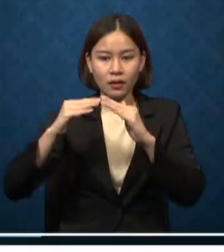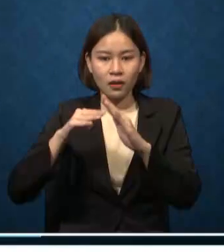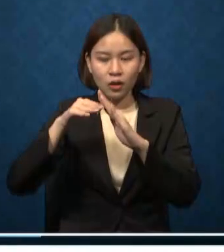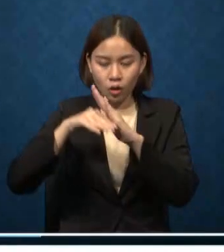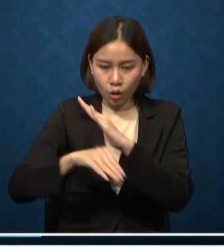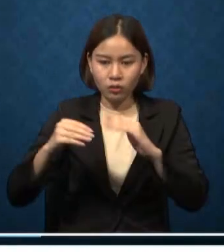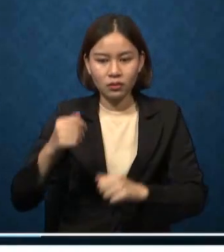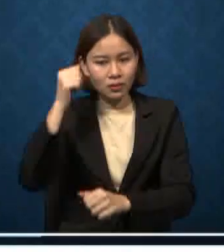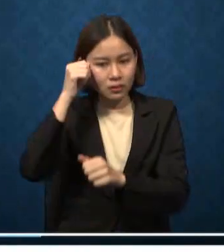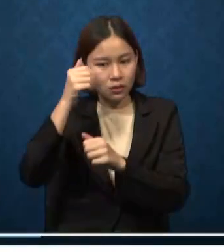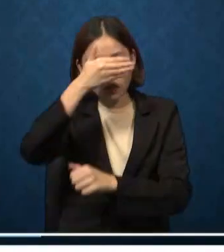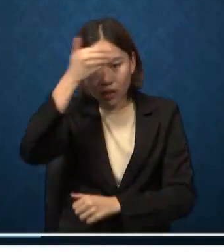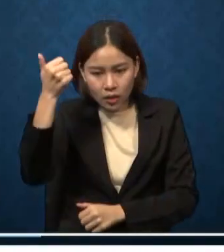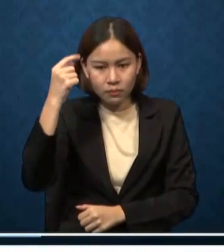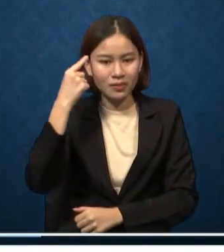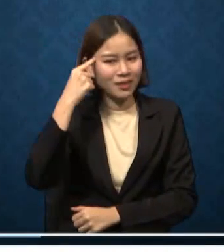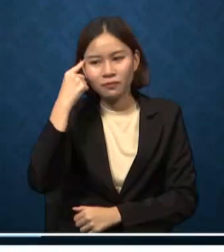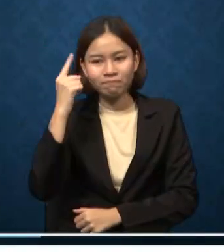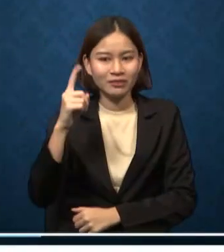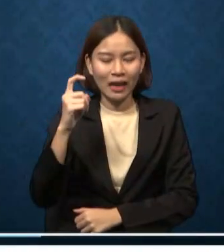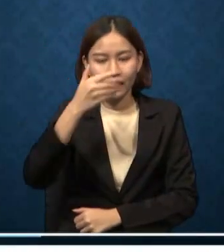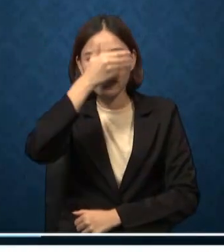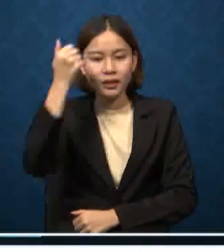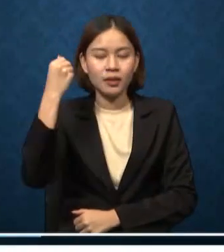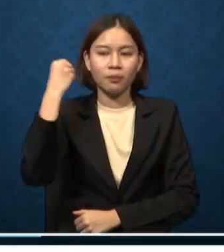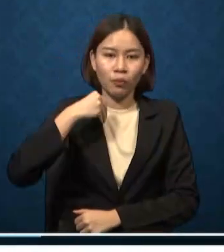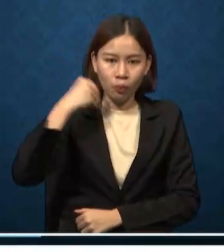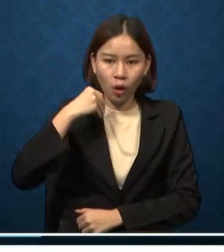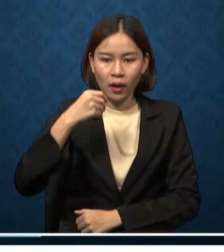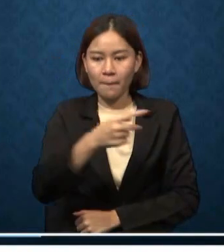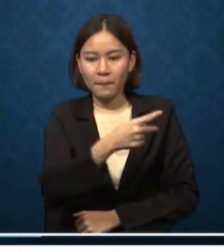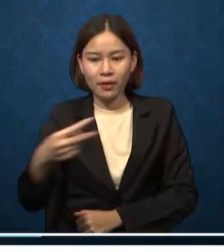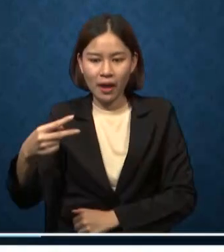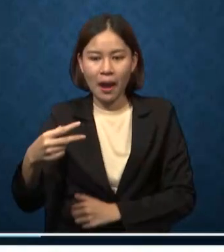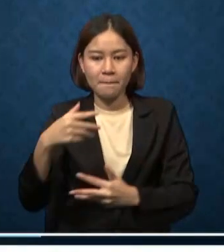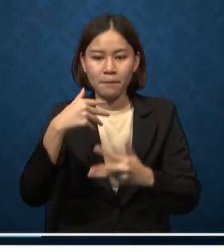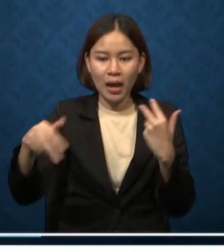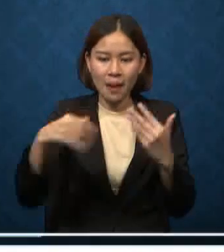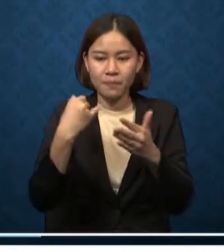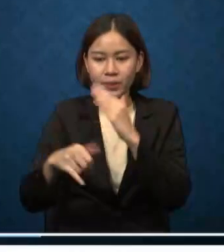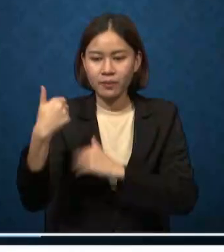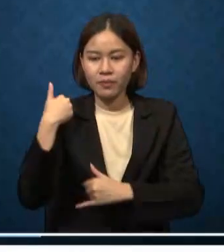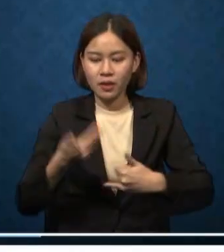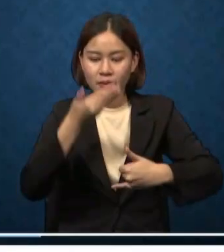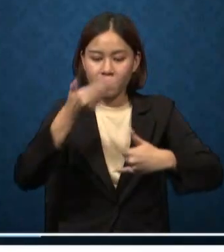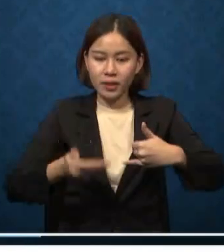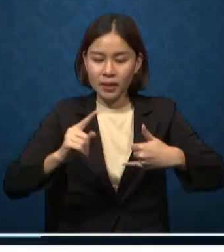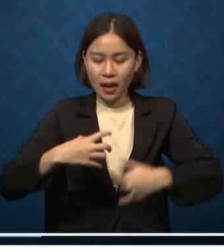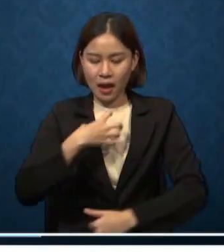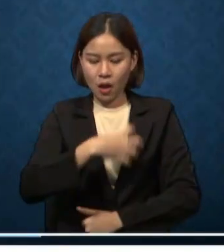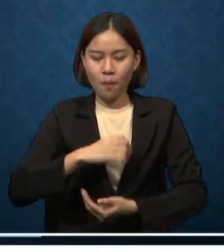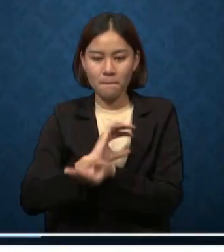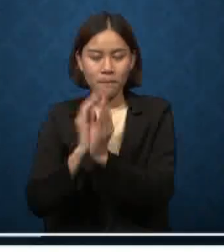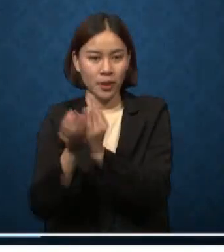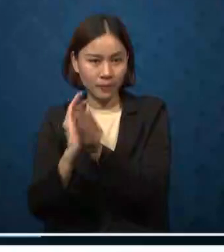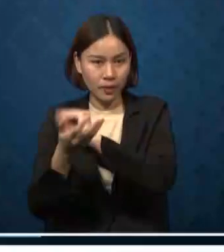หรือจำไม่ได้มีอาการหลงลืมมีการใช้ภาษาที่ผิดปกติและมีพฤติกรรมรวมทั้งอารมณ์ที่เปลี่ยน